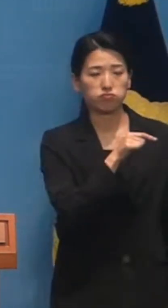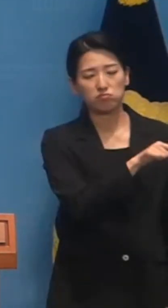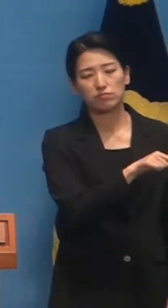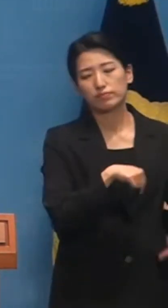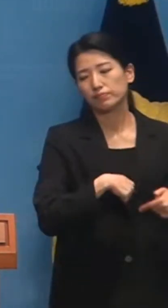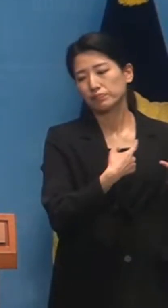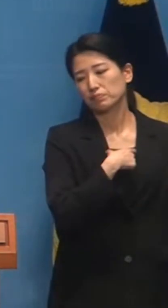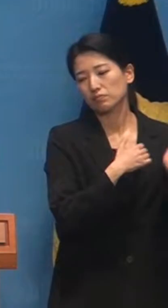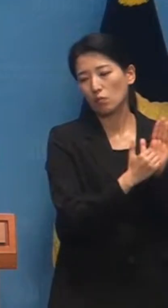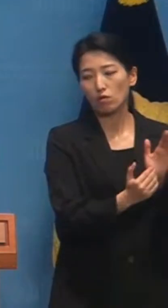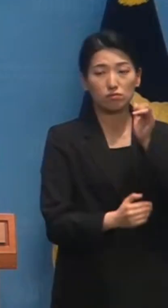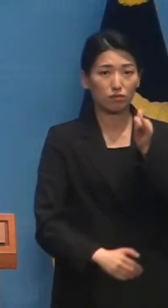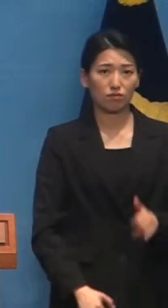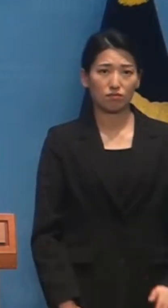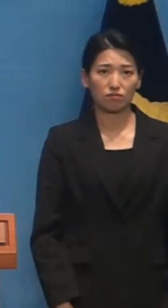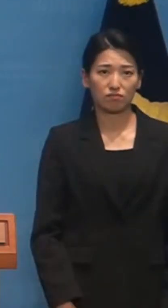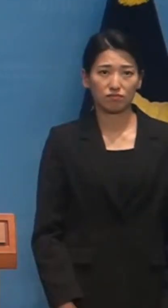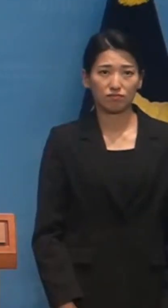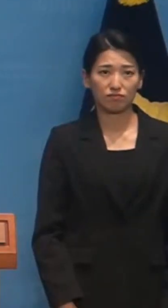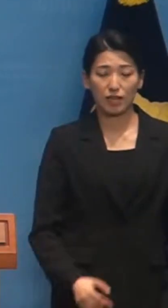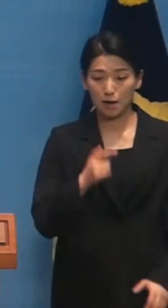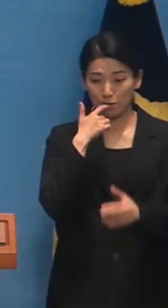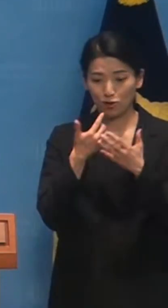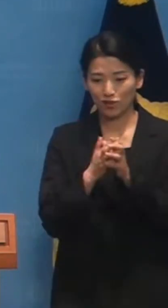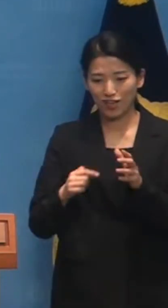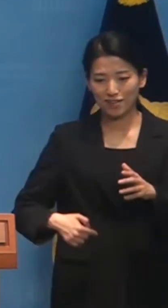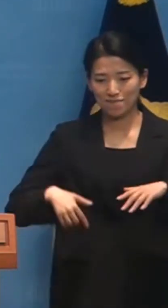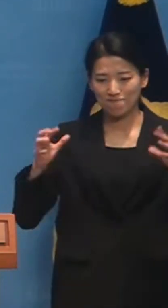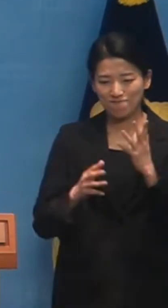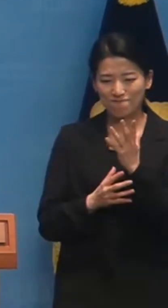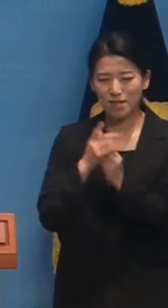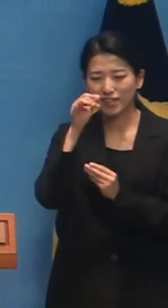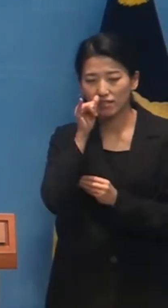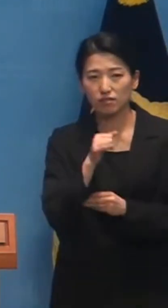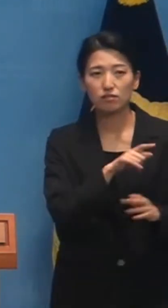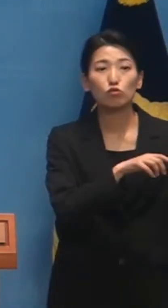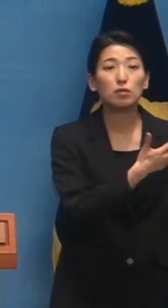있습니다. 더불어민주당과 달리 하나로 뭉쳐 싸운다는 국민의힘